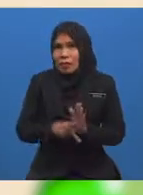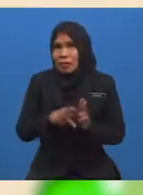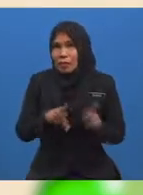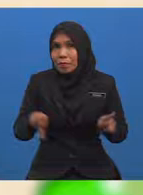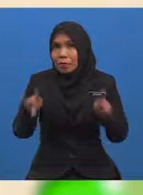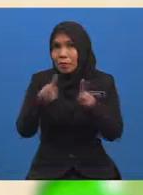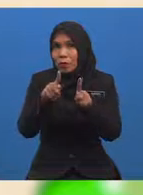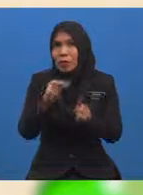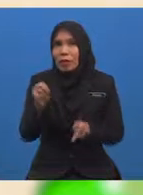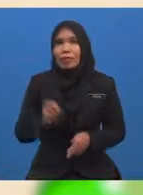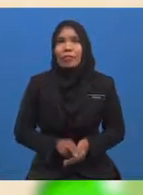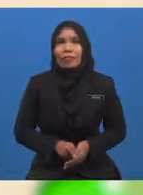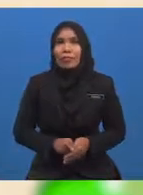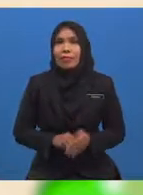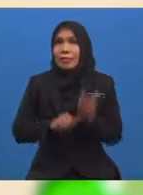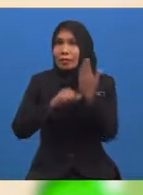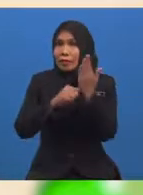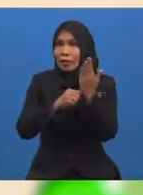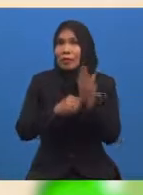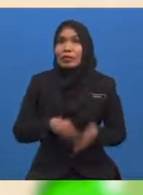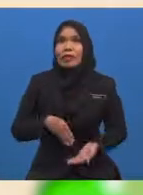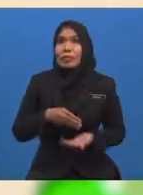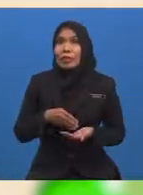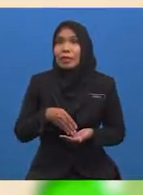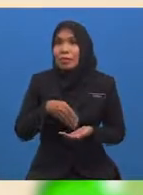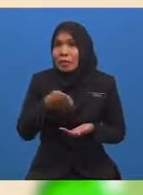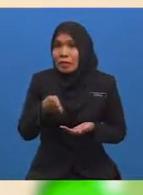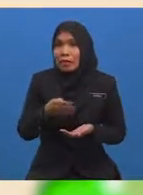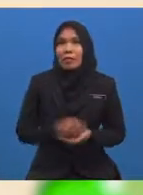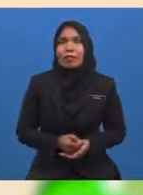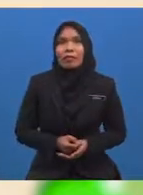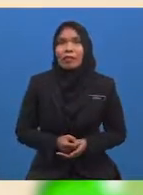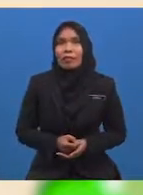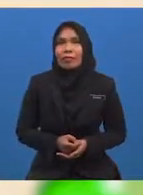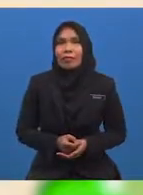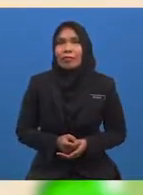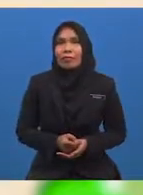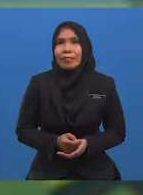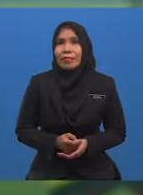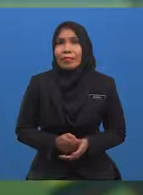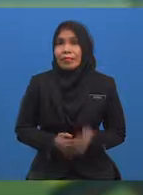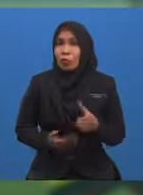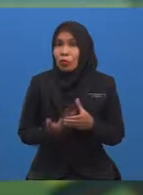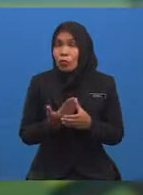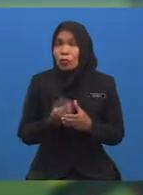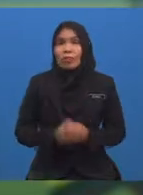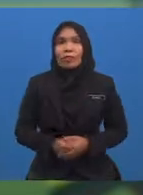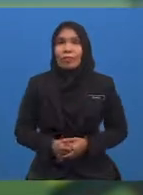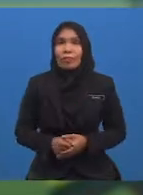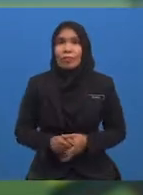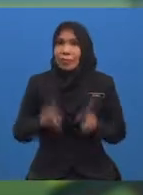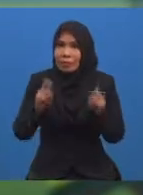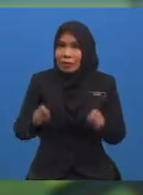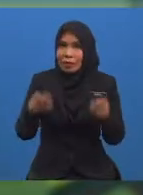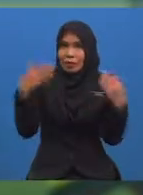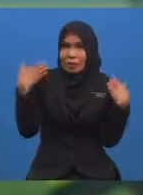ialah udara, air dan suhu yang sesuai. Ketiga-tiga